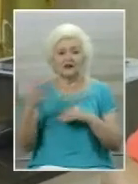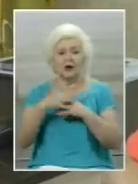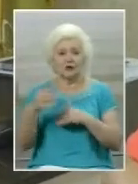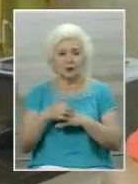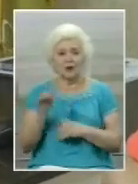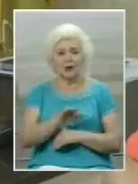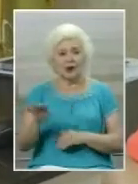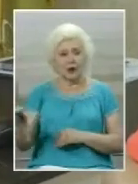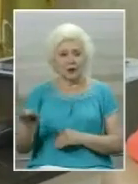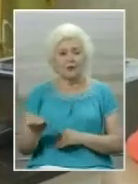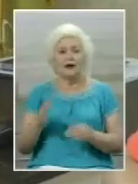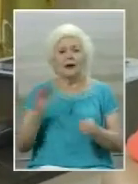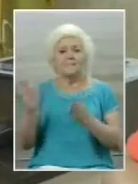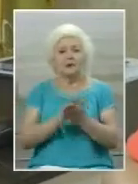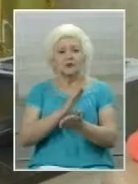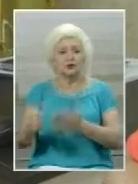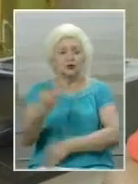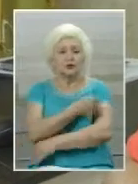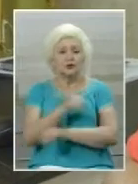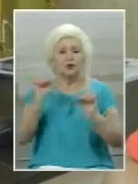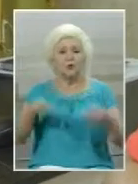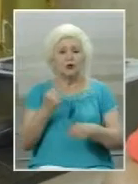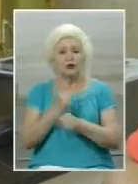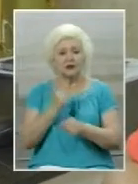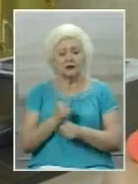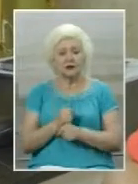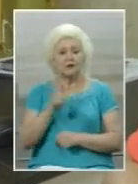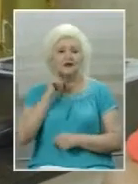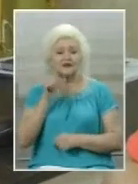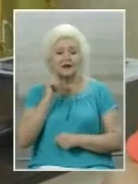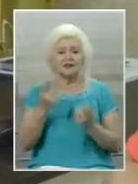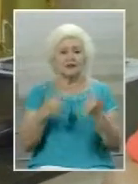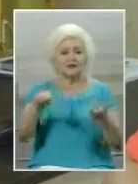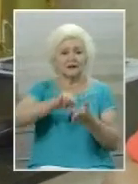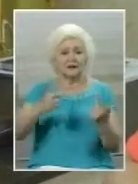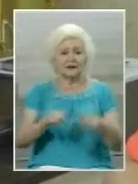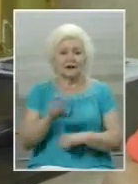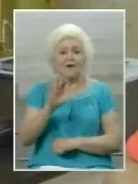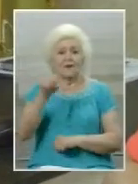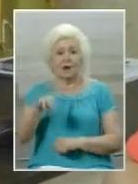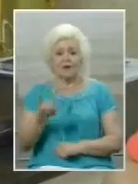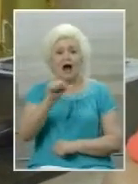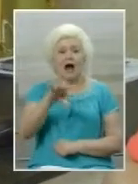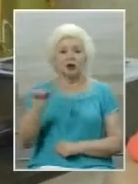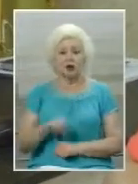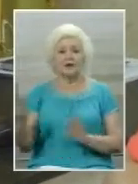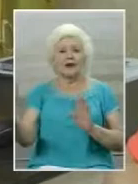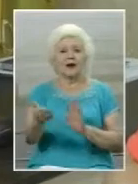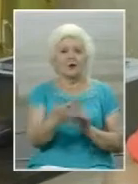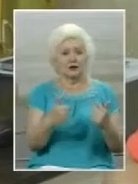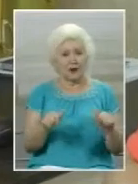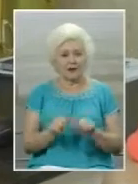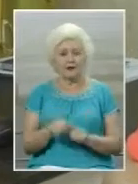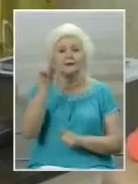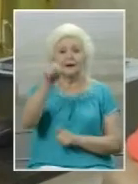котами. Також безкоштовне щеплення ви можете зробити в Зеленівській дільниці ветеринарній, в Антоновській та Камишанській,